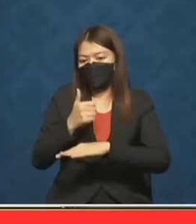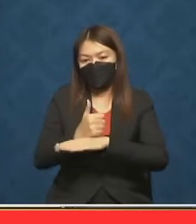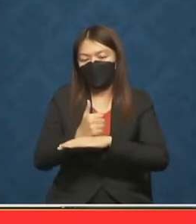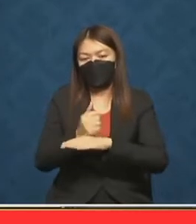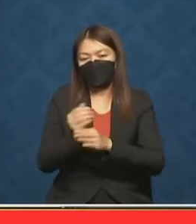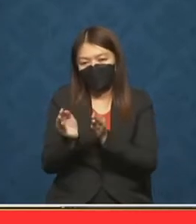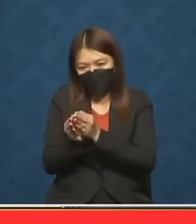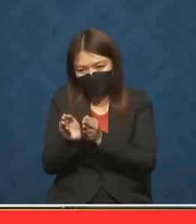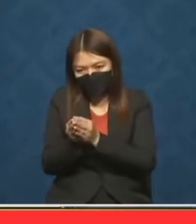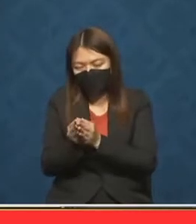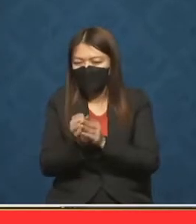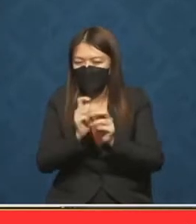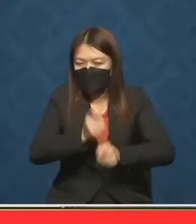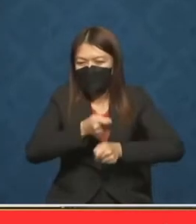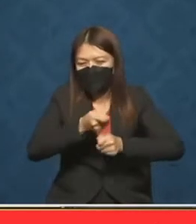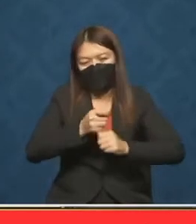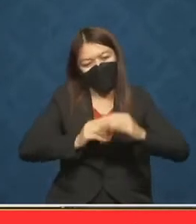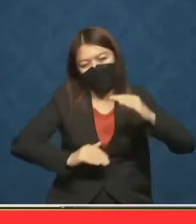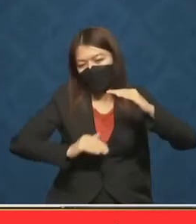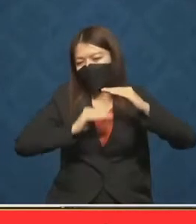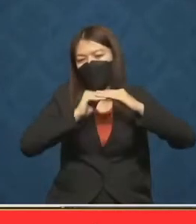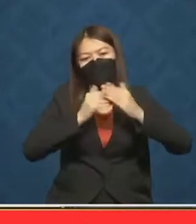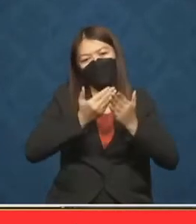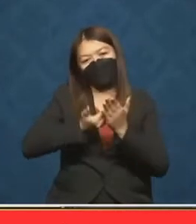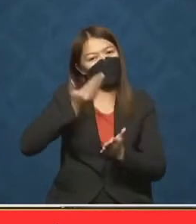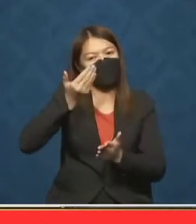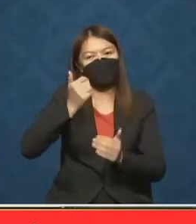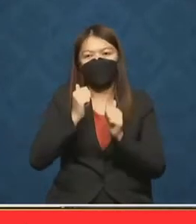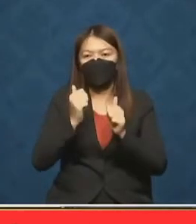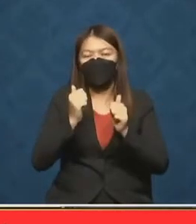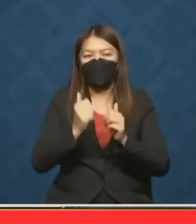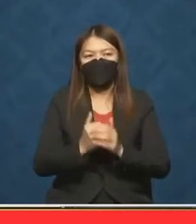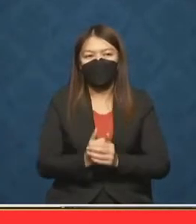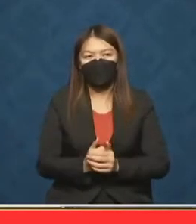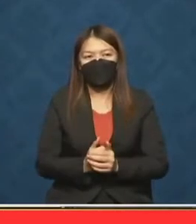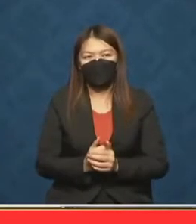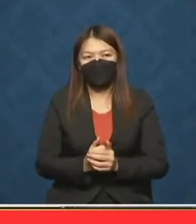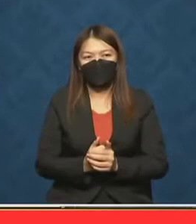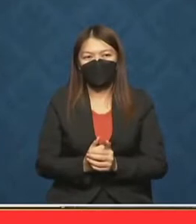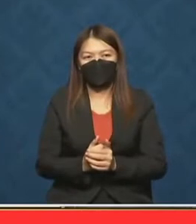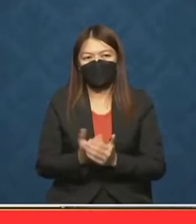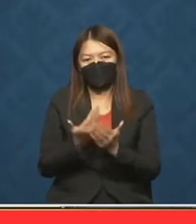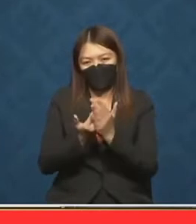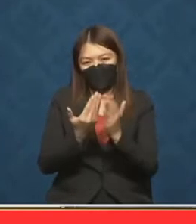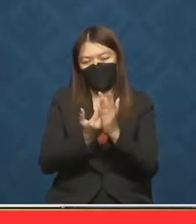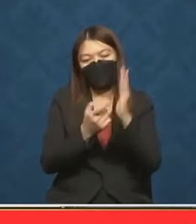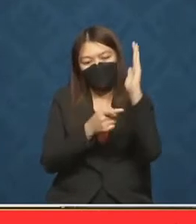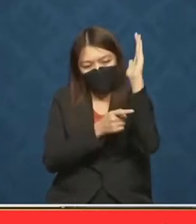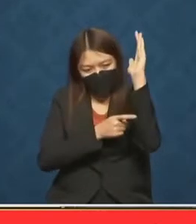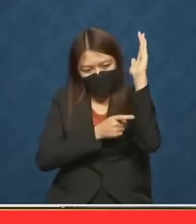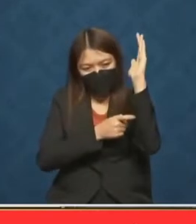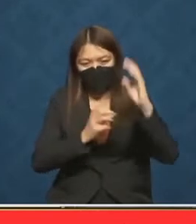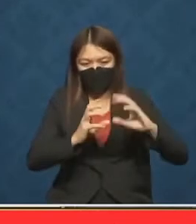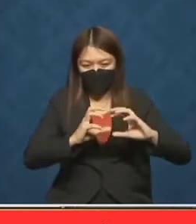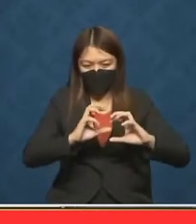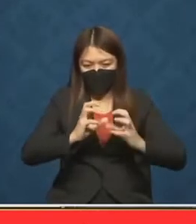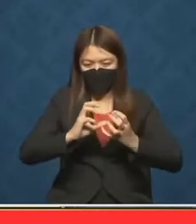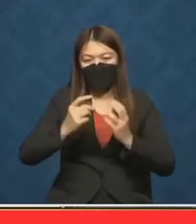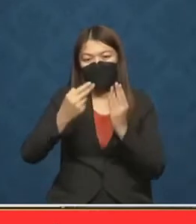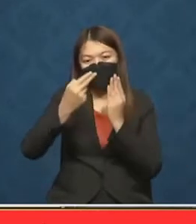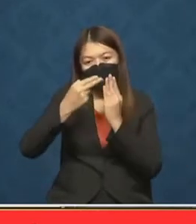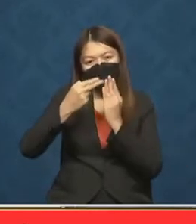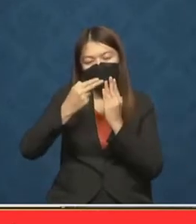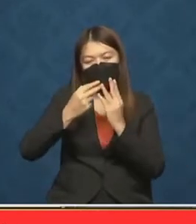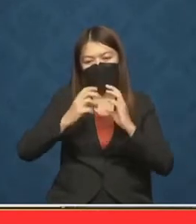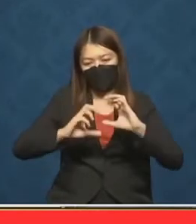ขอคลิ